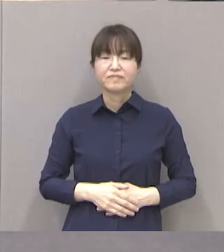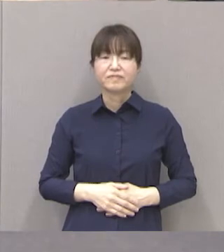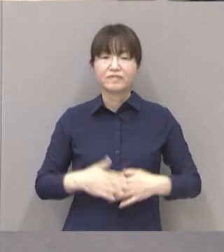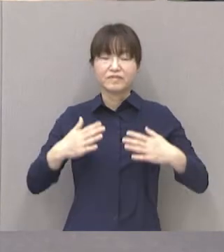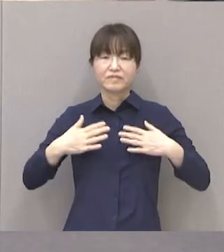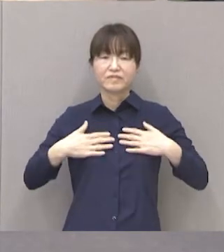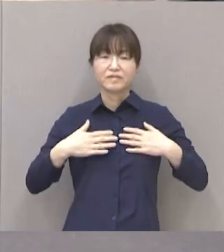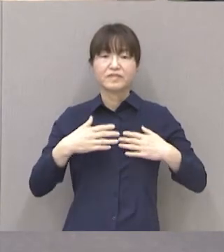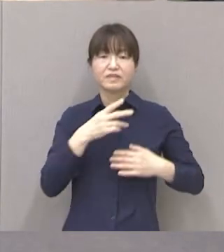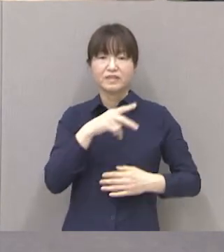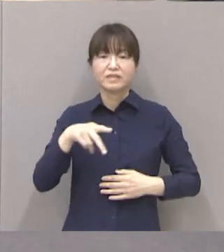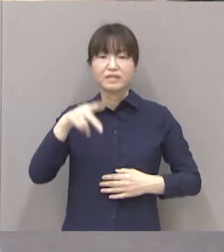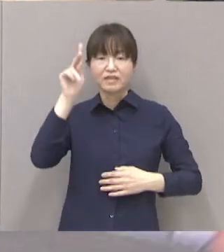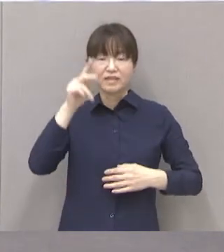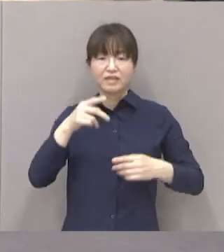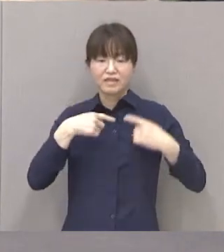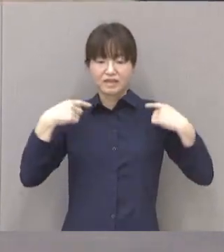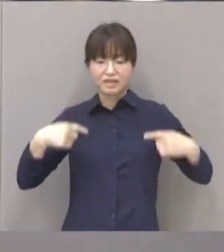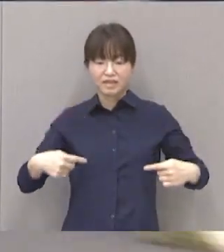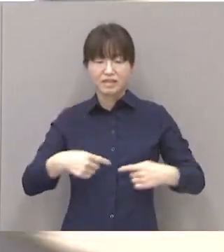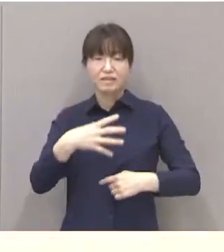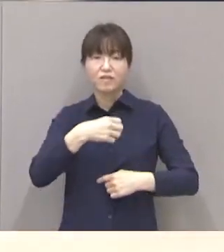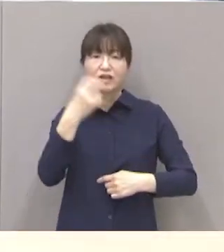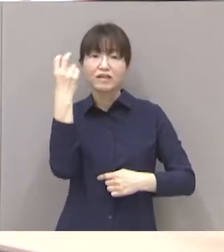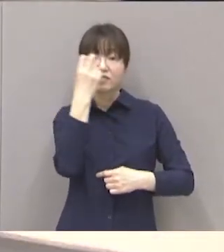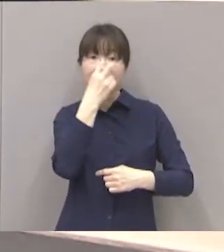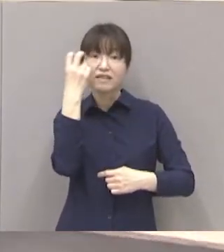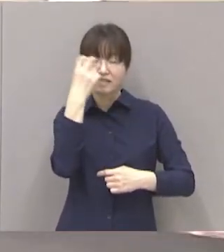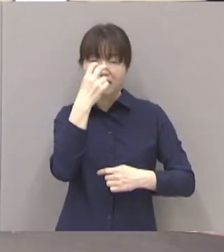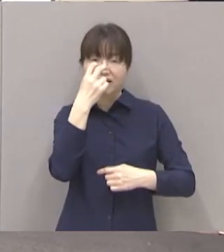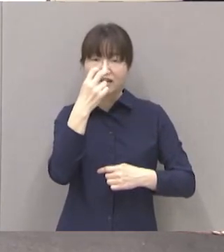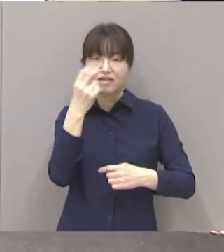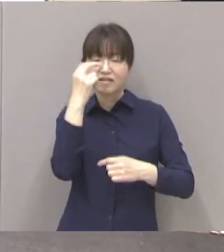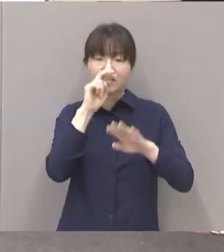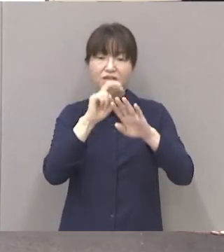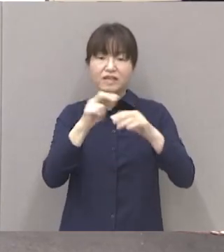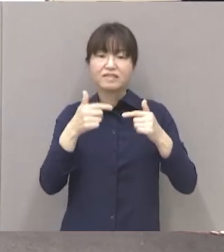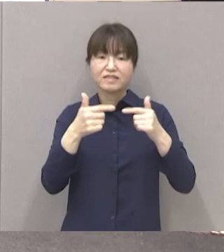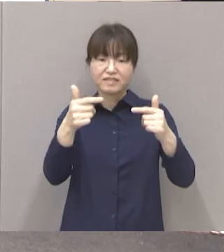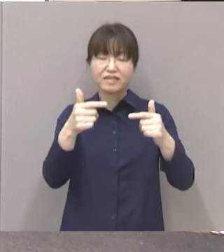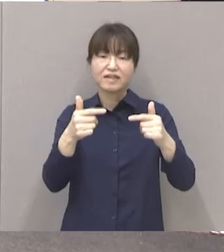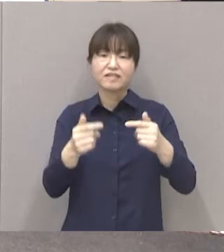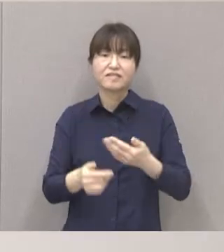肺がんの x 線検査はこのような検診車で行います